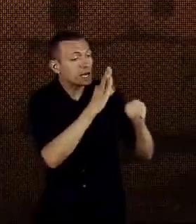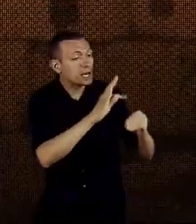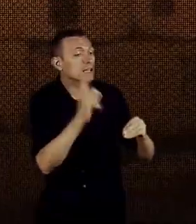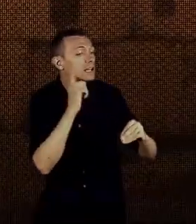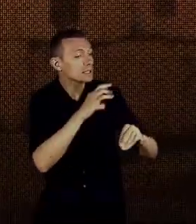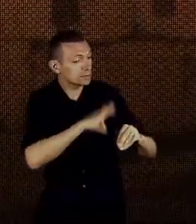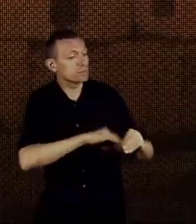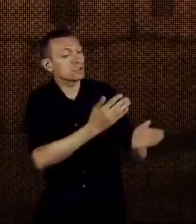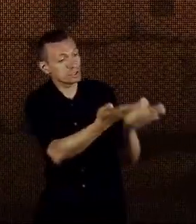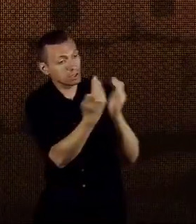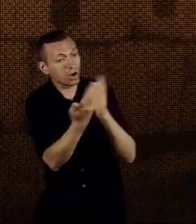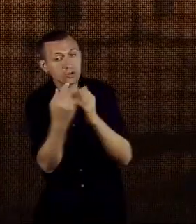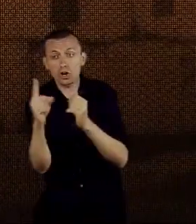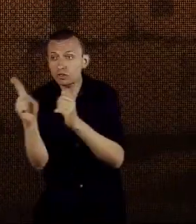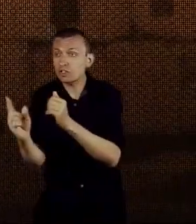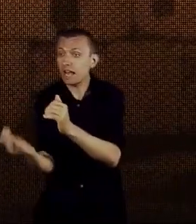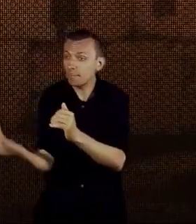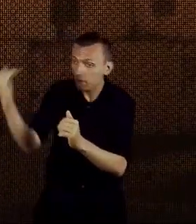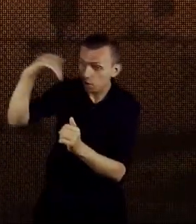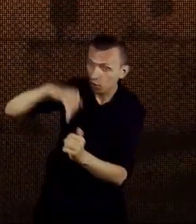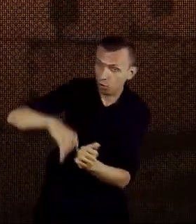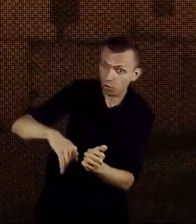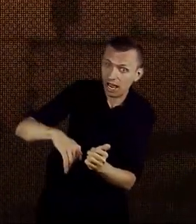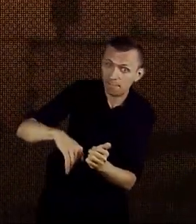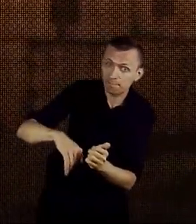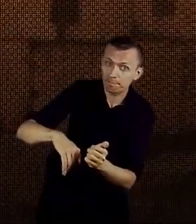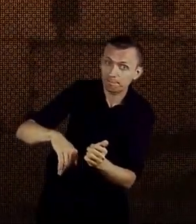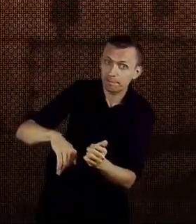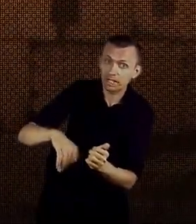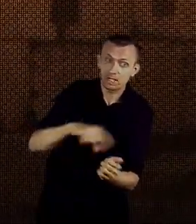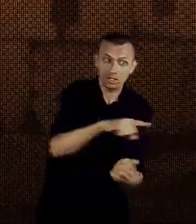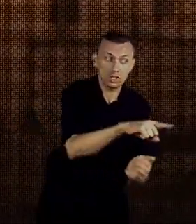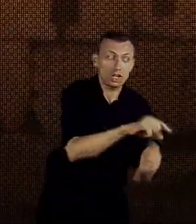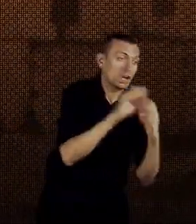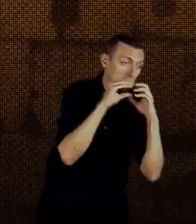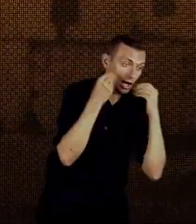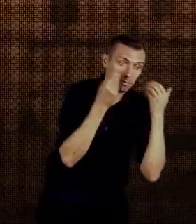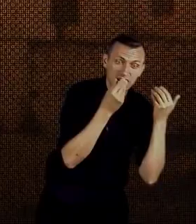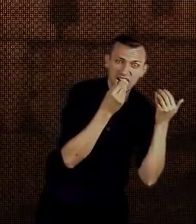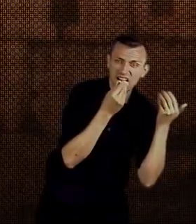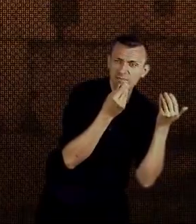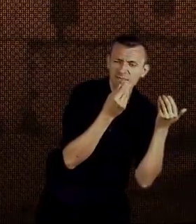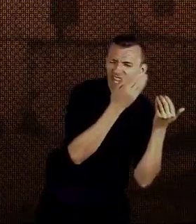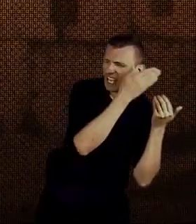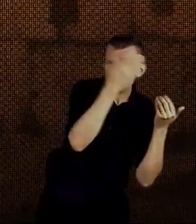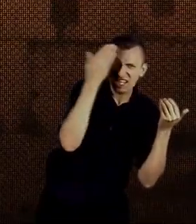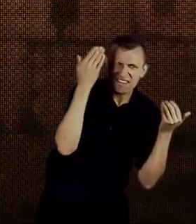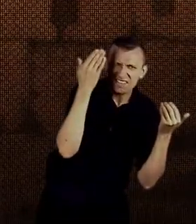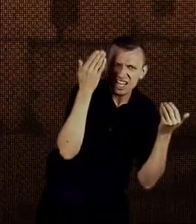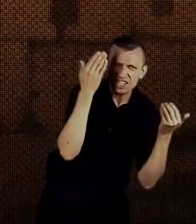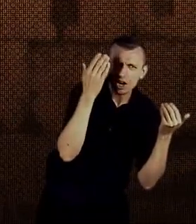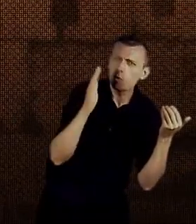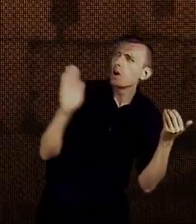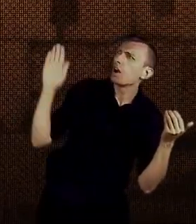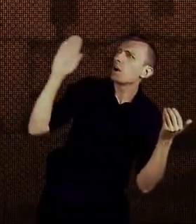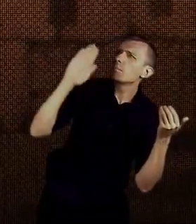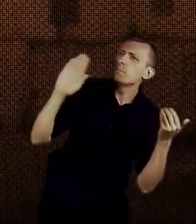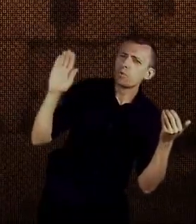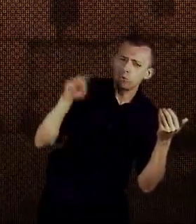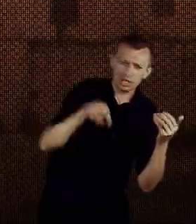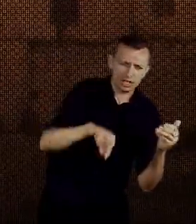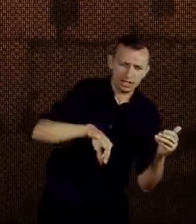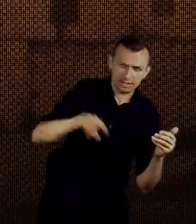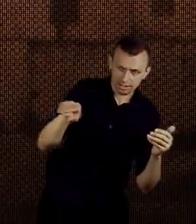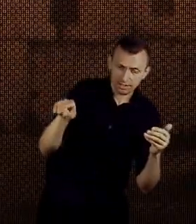syna. Nic w jego doświadczeniu z Bogiem nie miało go i nie mogło go przygotować w zupełności